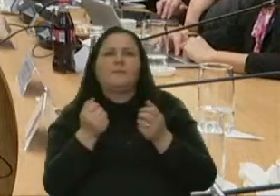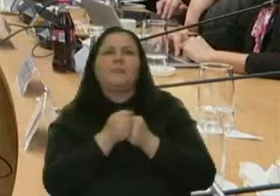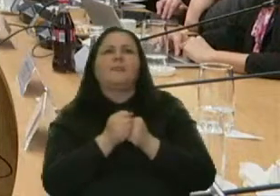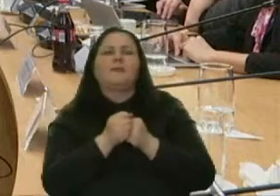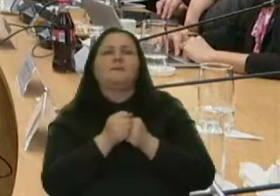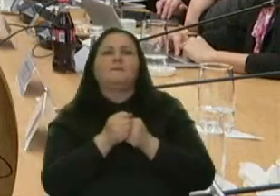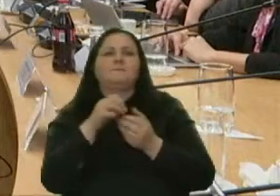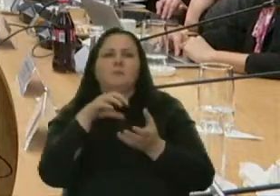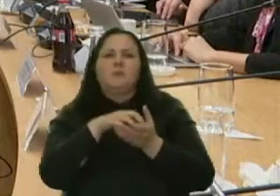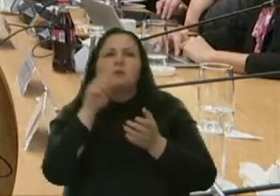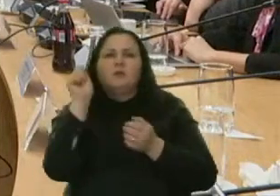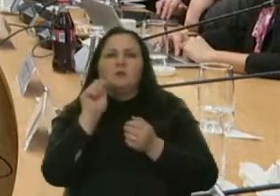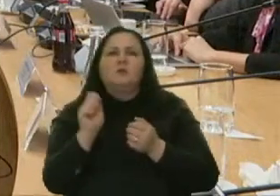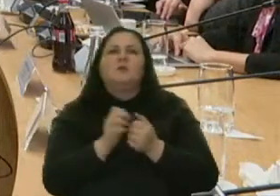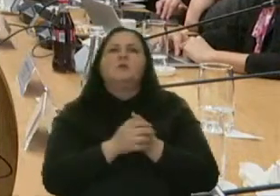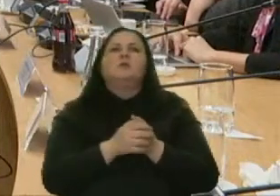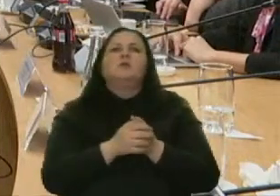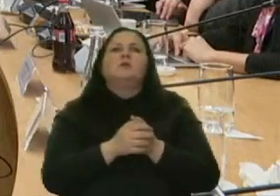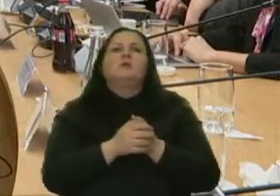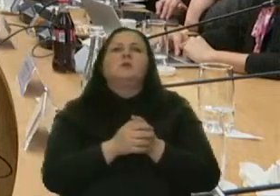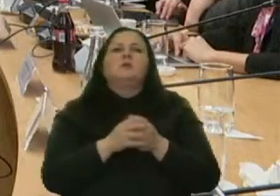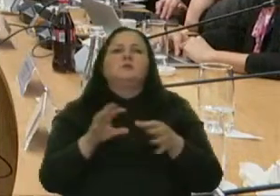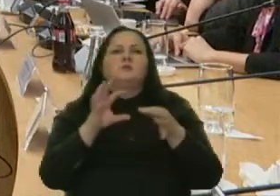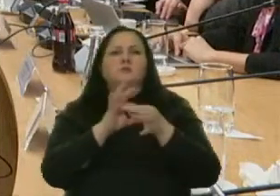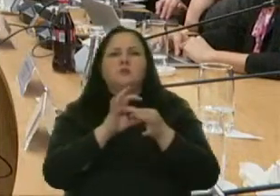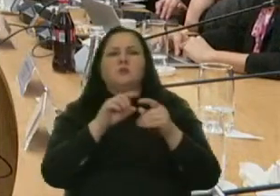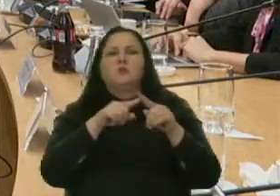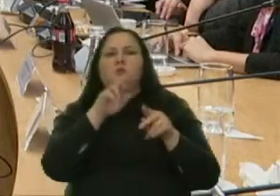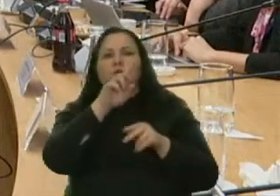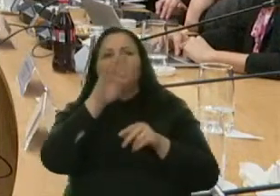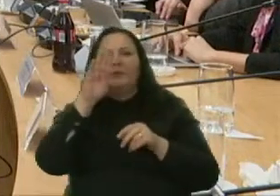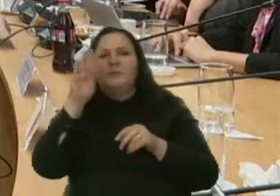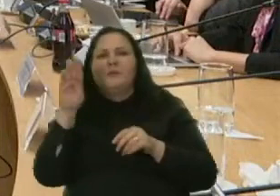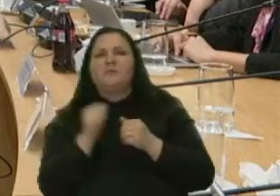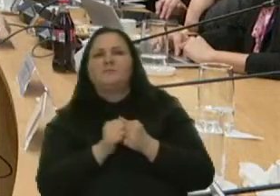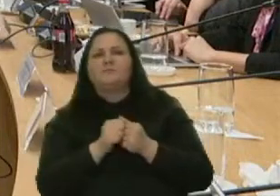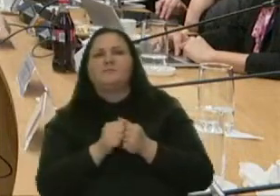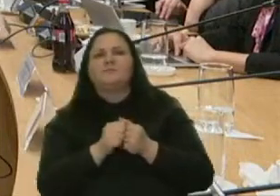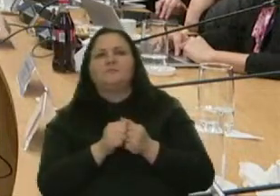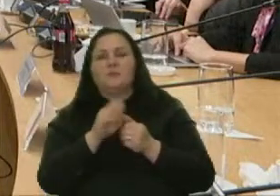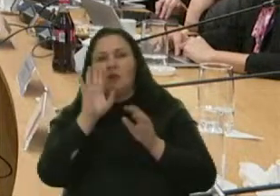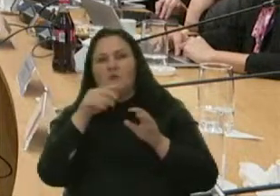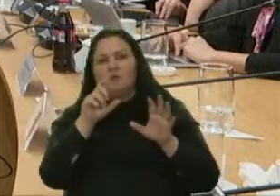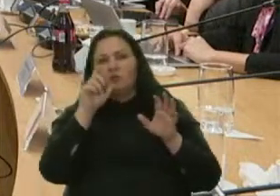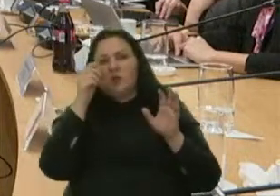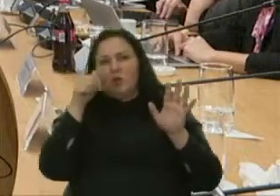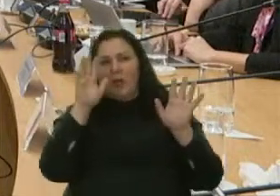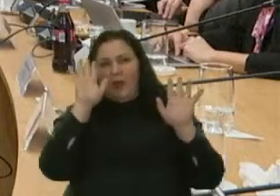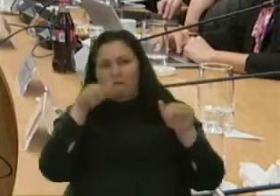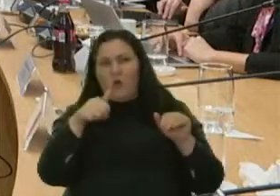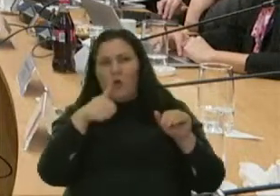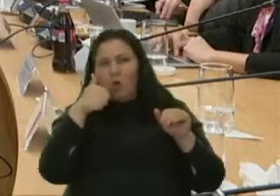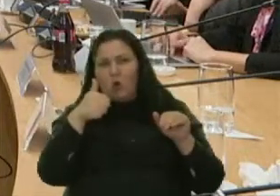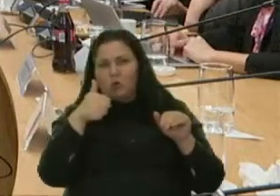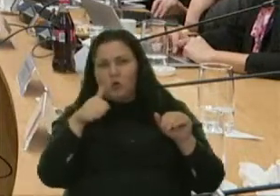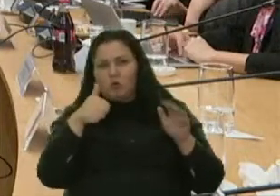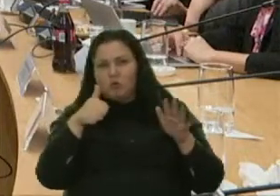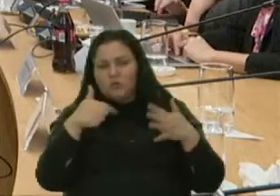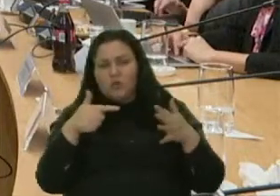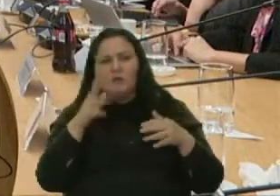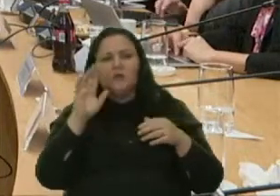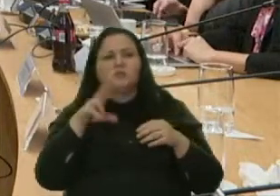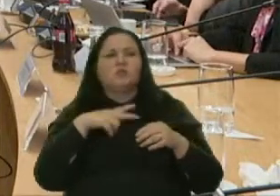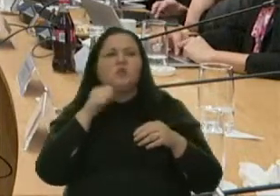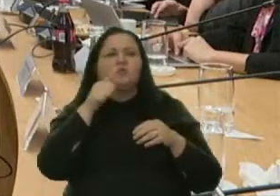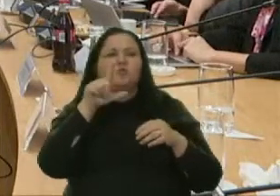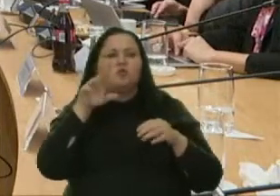dacă să ne asociem cu universitate muți vă dacă e 117 sa 124 că v am spus că unii